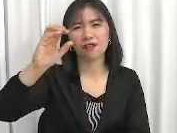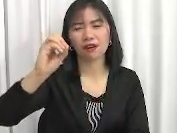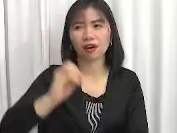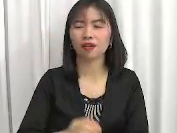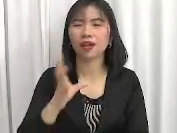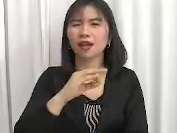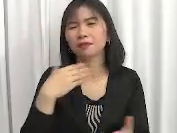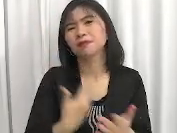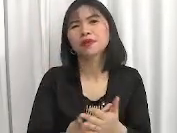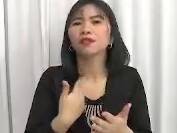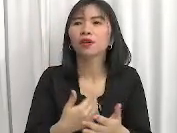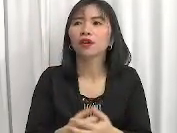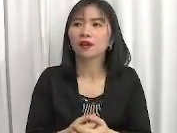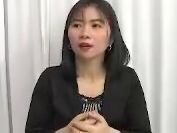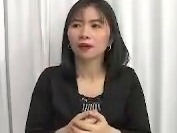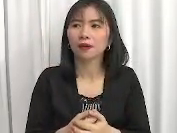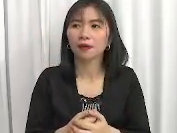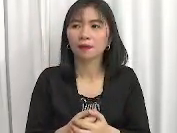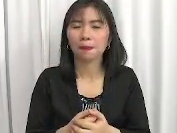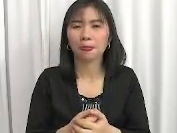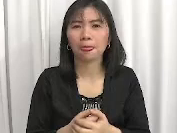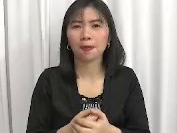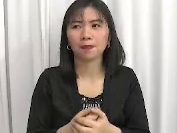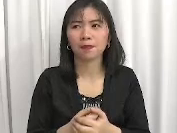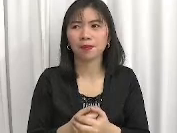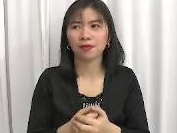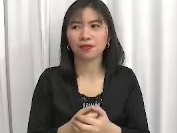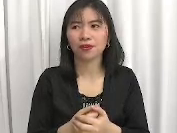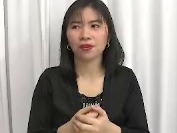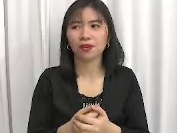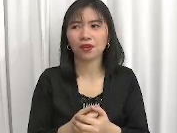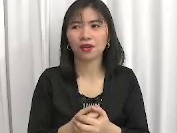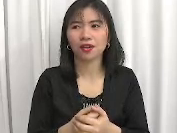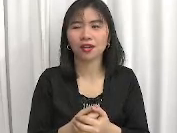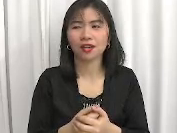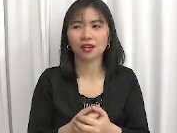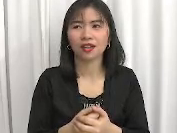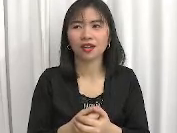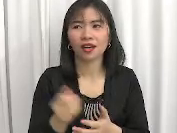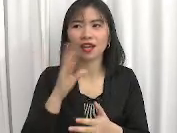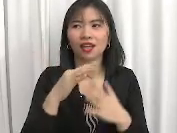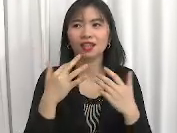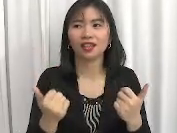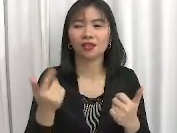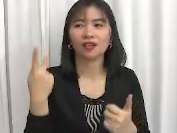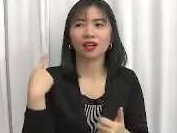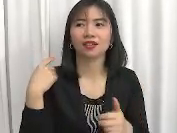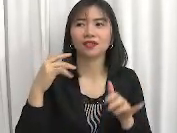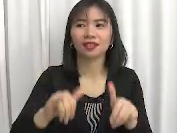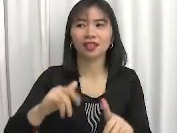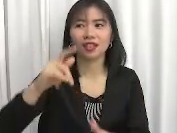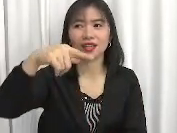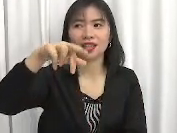ako magpaalam, may dalawa pa pong deodorant na hindi nadudro. Ikiklik ko lang po ang draw at